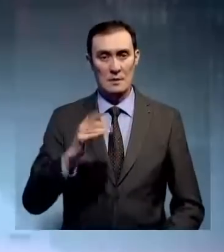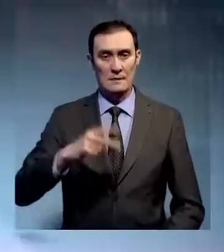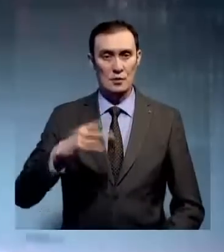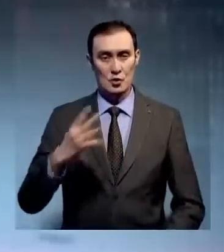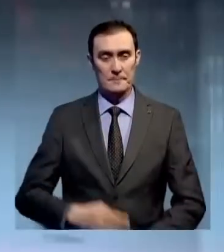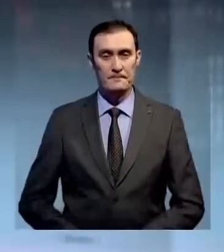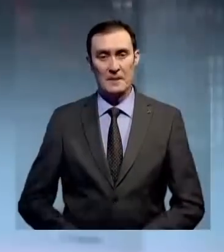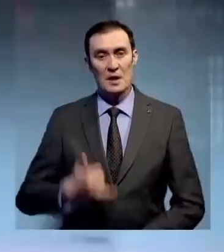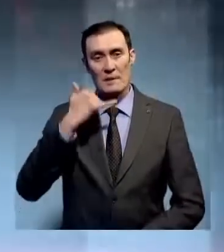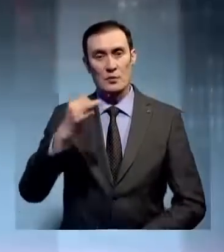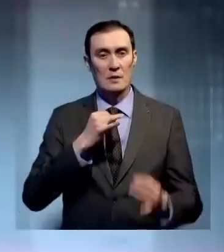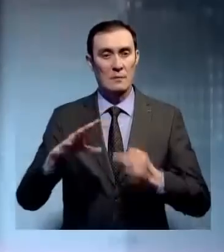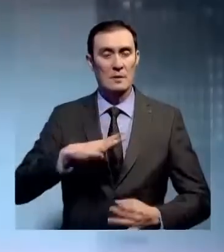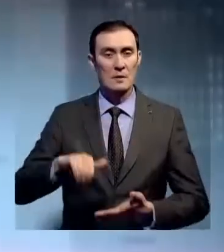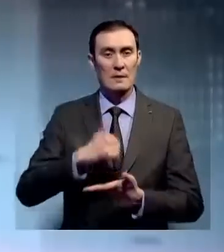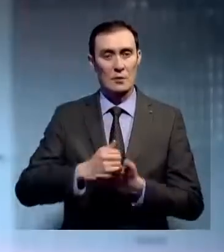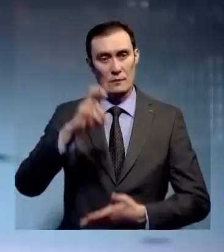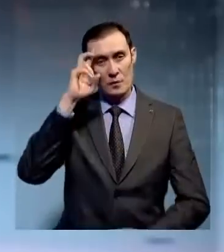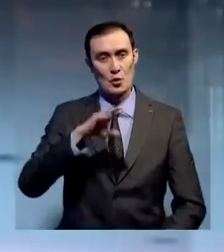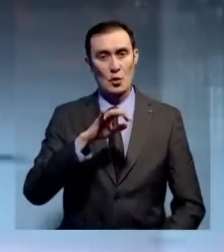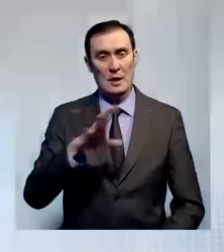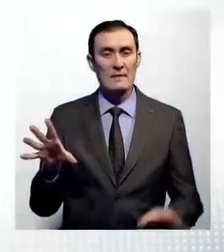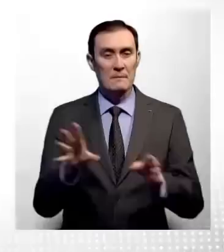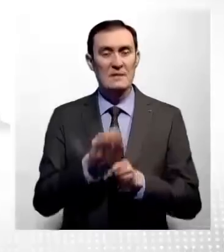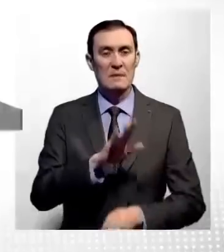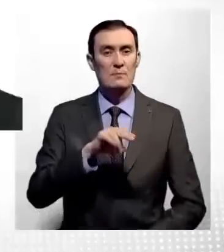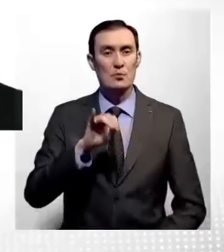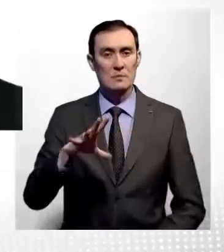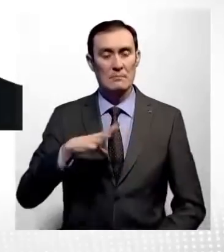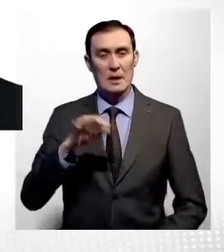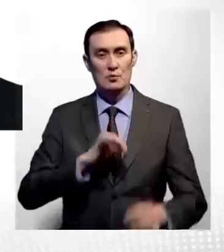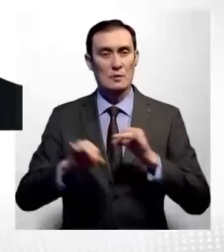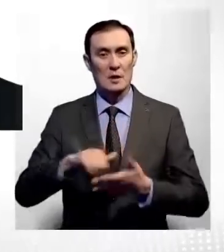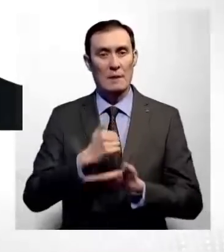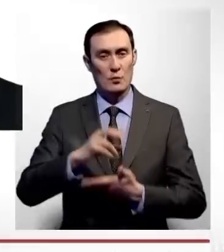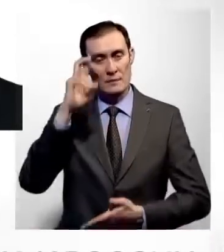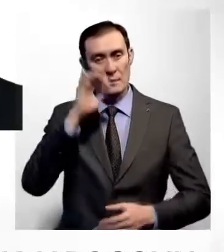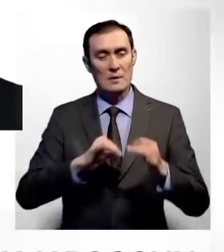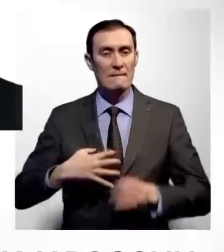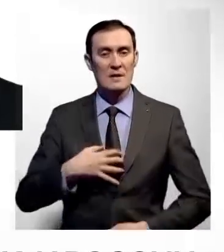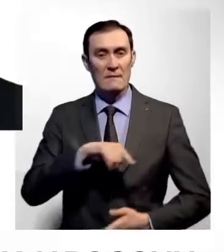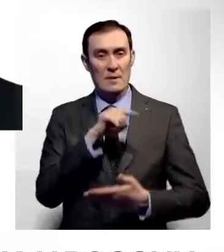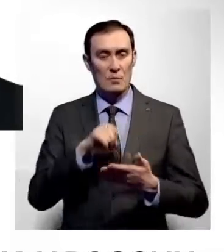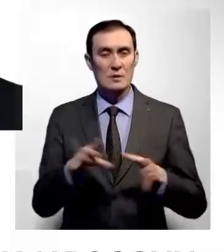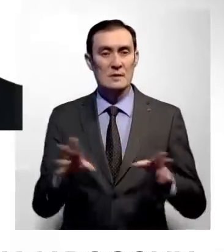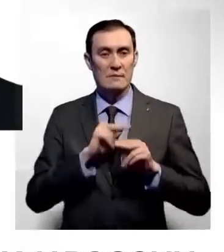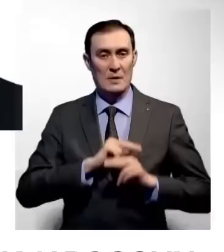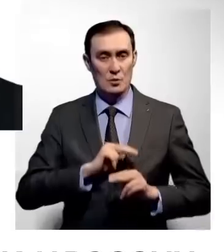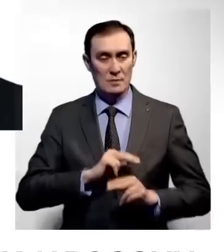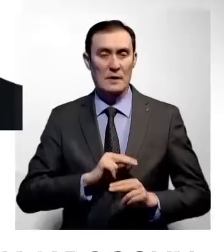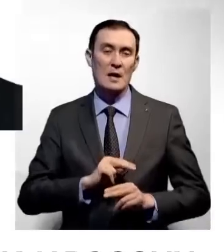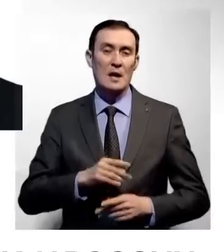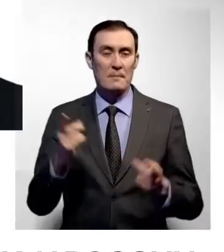Состоялся телефонный разговор Касым-Жомарта Токаева с Владимиром Путиным, в ходе которого главы государств обсудили актуальные вопросы стратегического